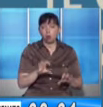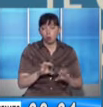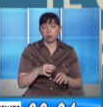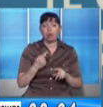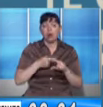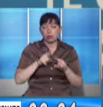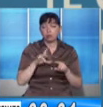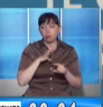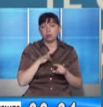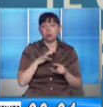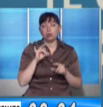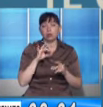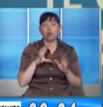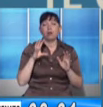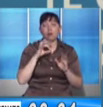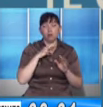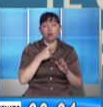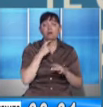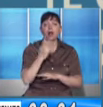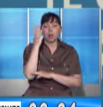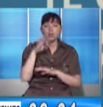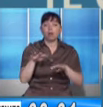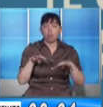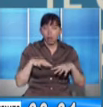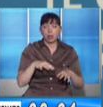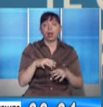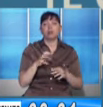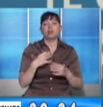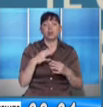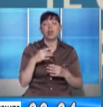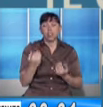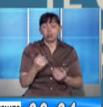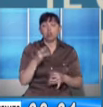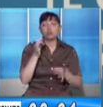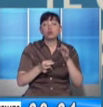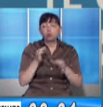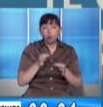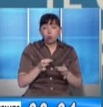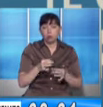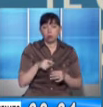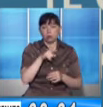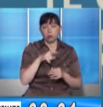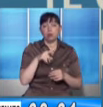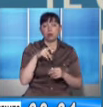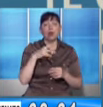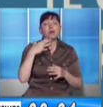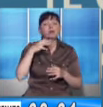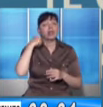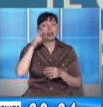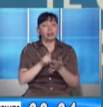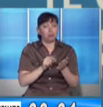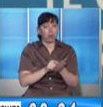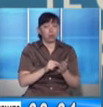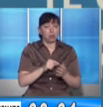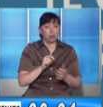care a fost parțial susținut de către guvern și votat în ambele lecturi. Astăzi, judecătorii din Republica Moldova se pensionează la 50 de ani, după